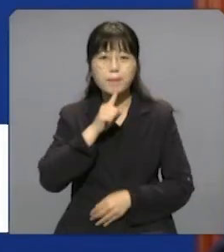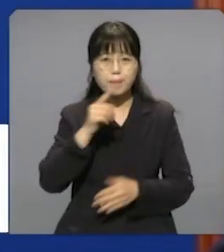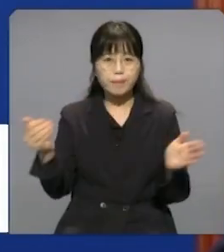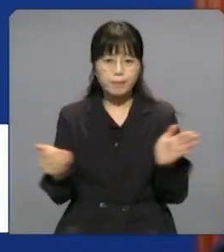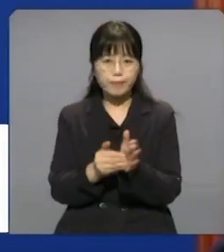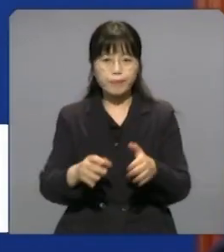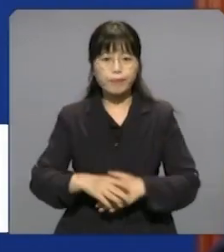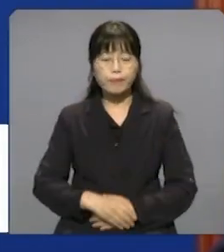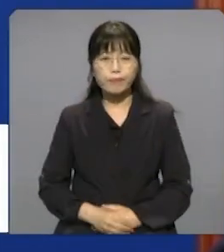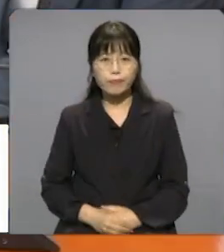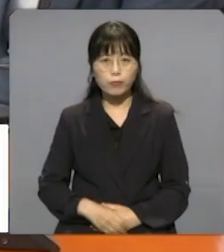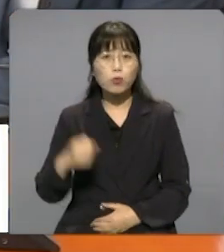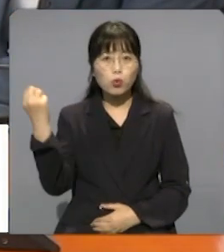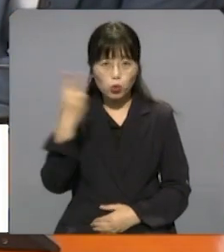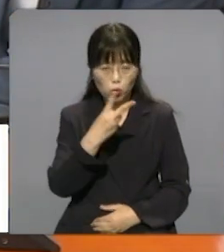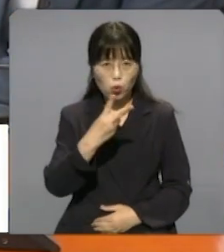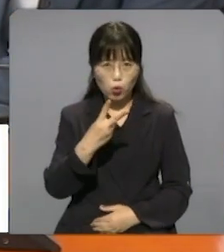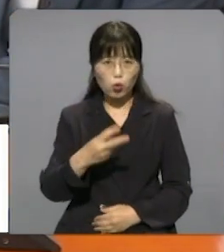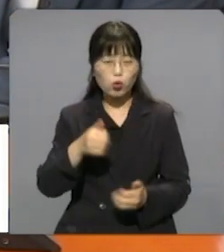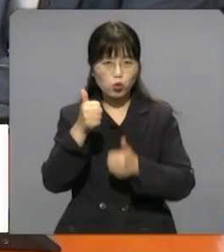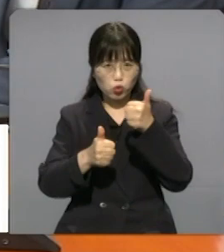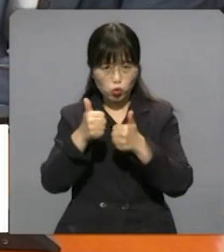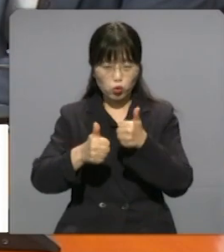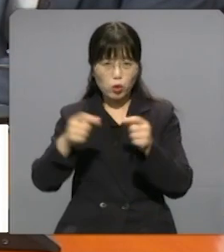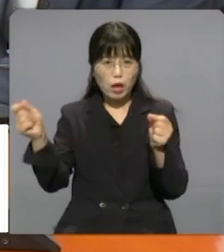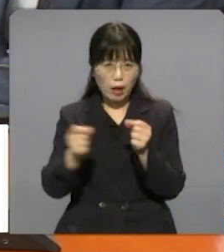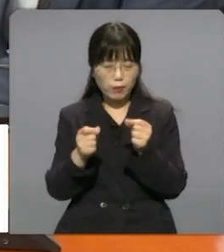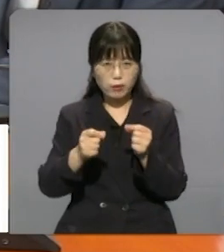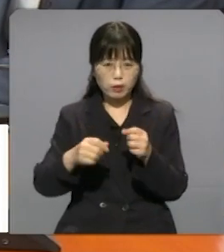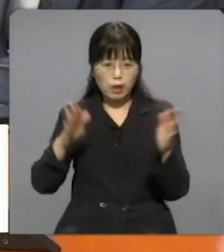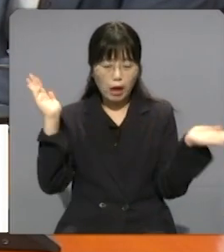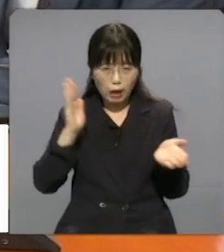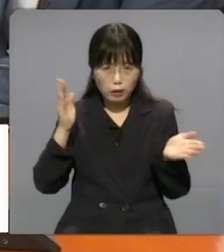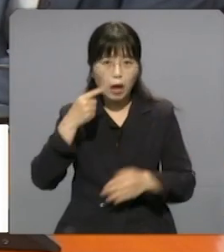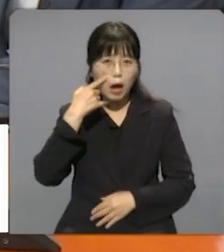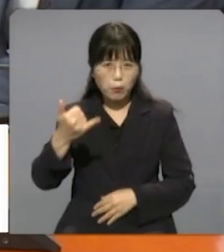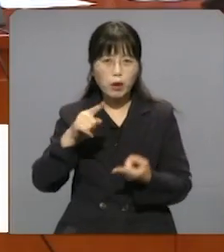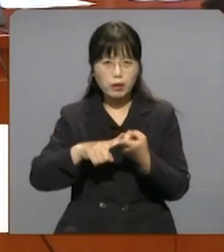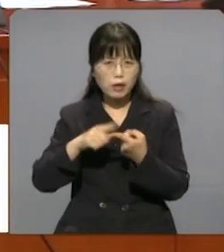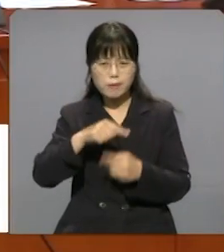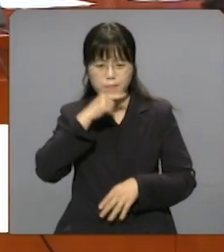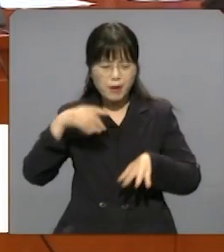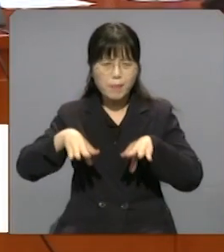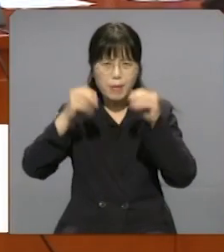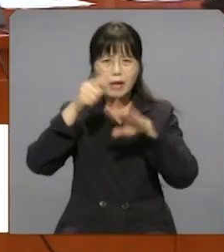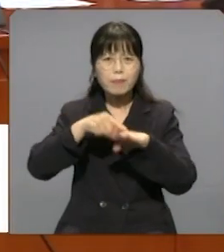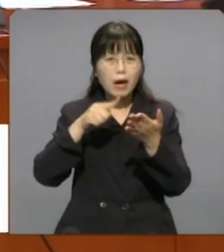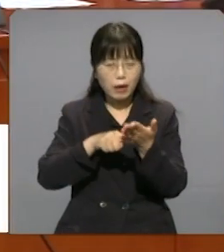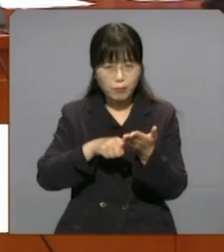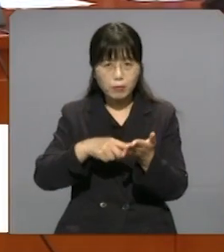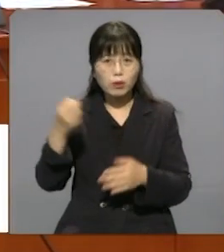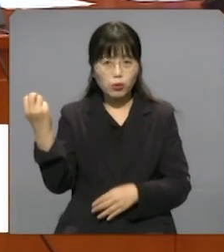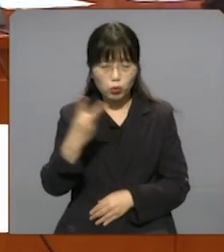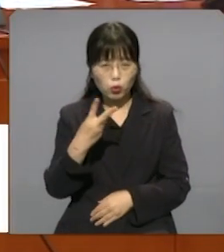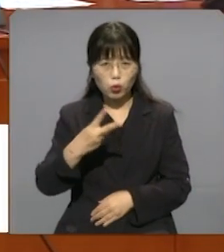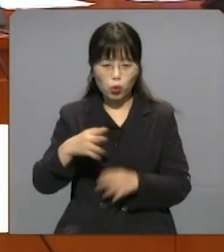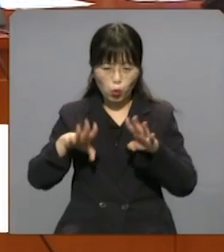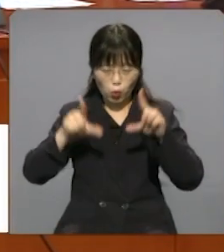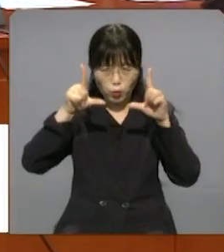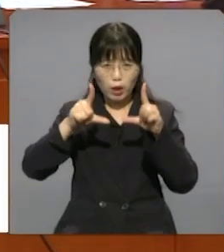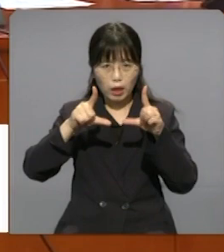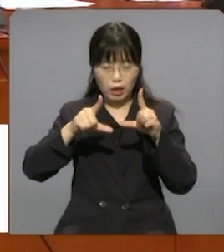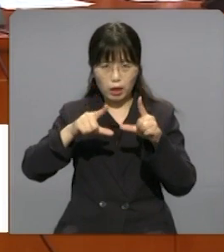말했습니다. 그러면서 수능을 앞둔 수험생들과 학부모들은 피가 마르는 심정이고 올해 수능이